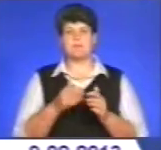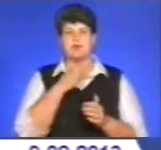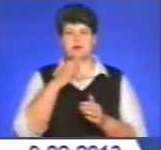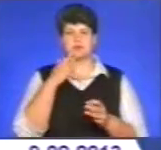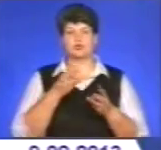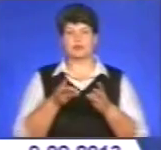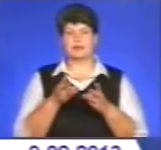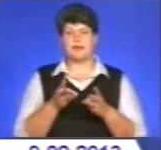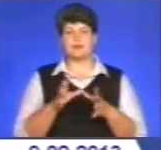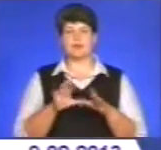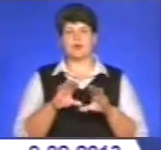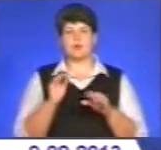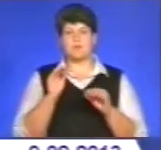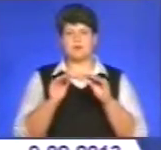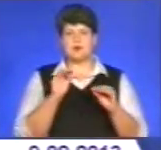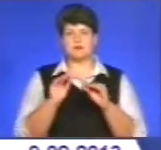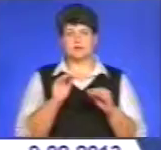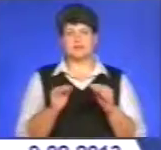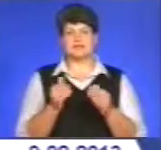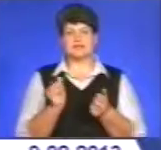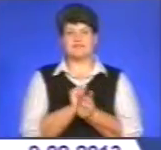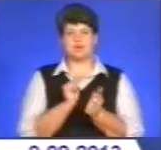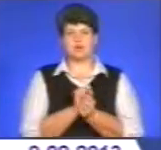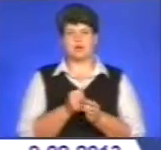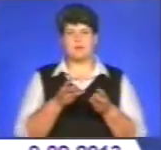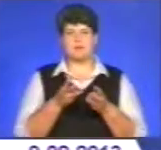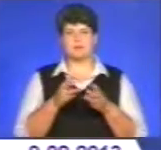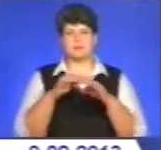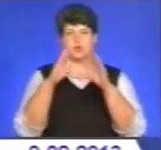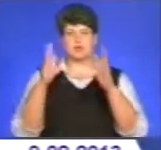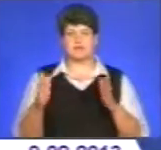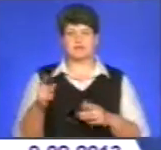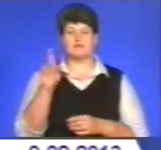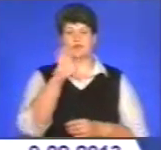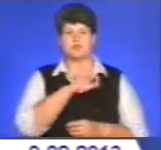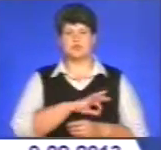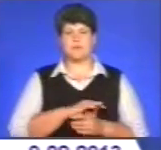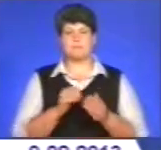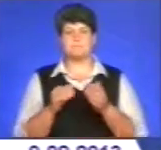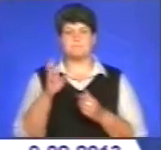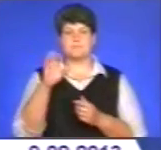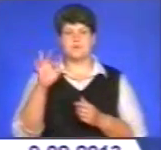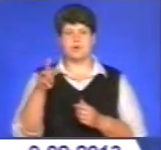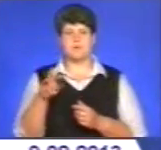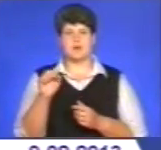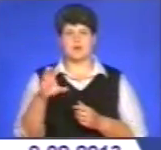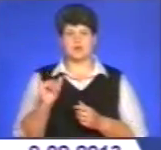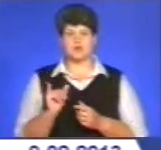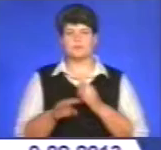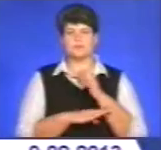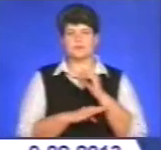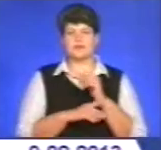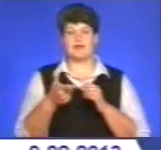області обладнано комбінованими твердопаливними котлами. У них використовують як паливо біомасу та газ. У краї